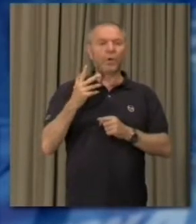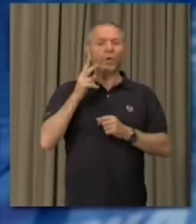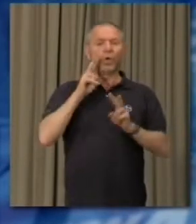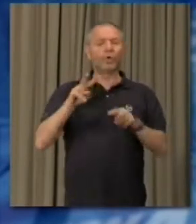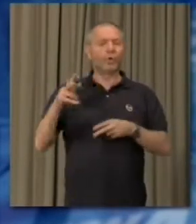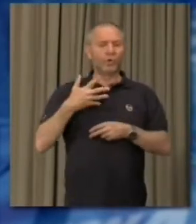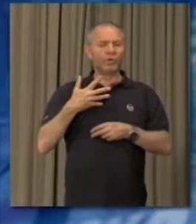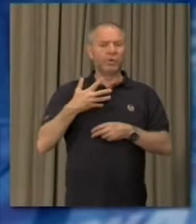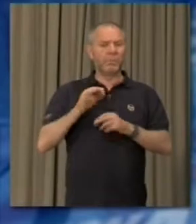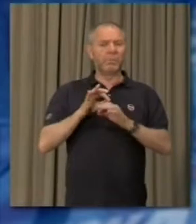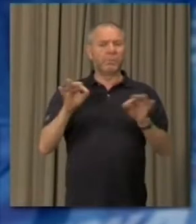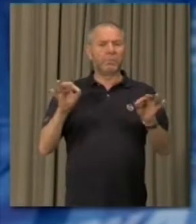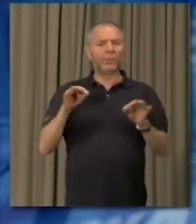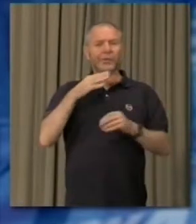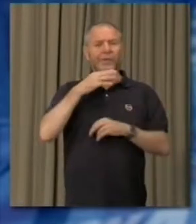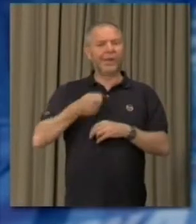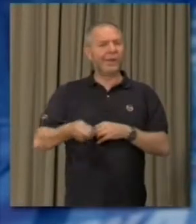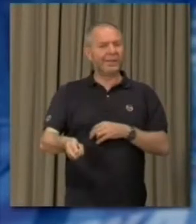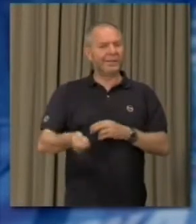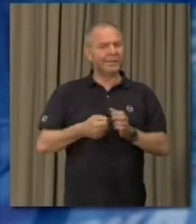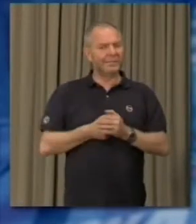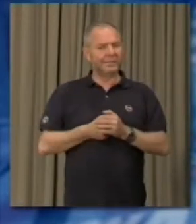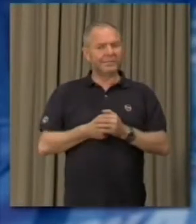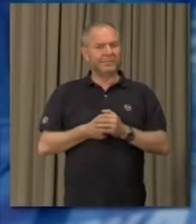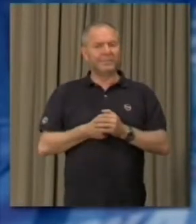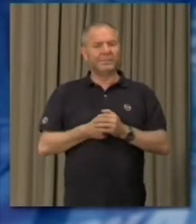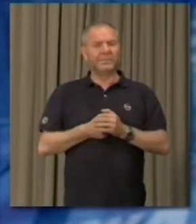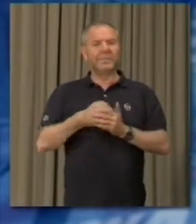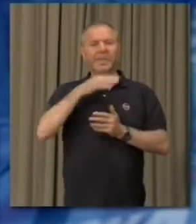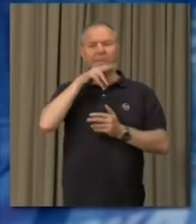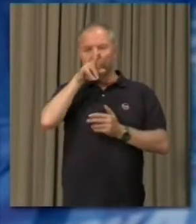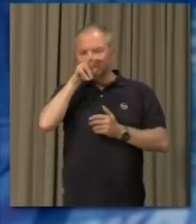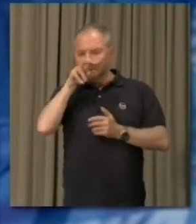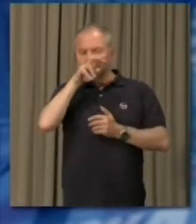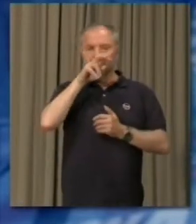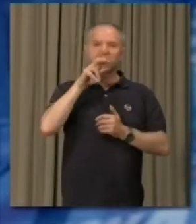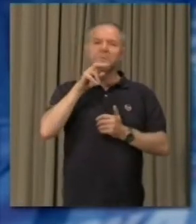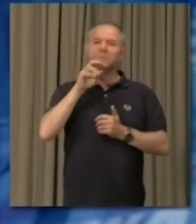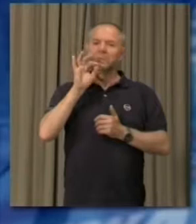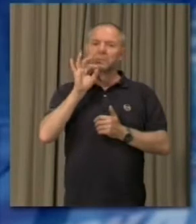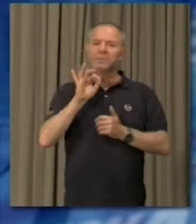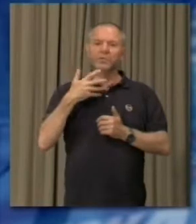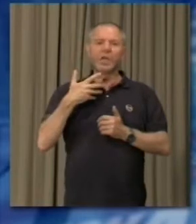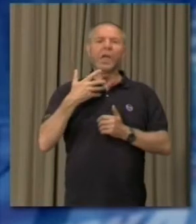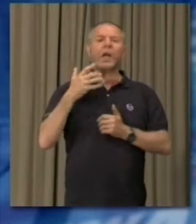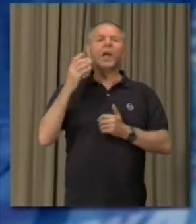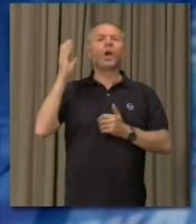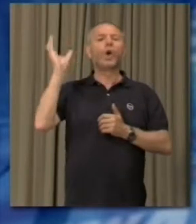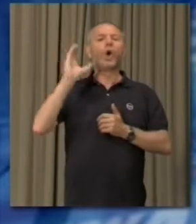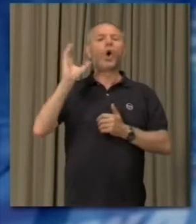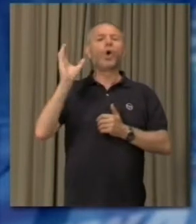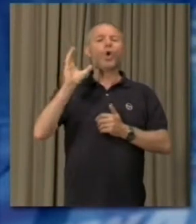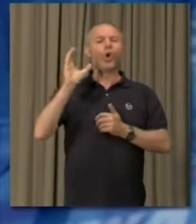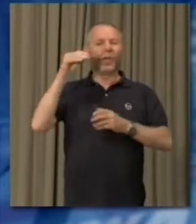controllo i finanzieri potessero avvalersi anche del fiuto di un'unità cinofila. Il cane ha indirizzato gli agenti su alcune noci di cocco contenute